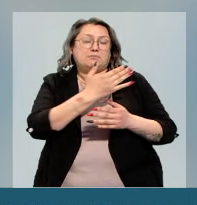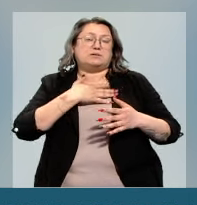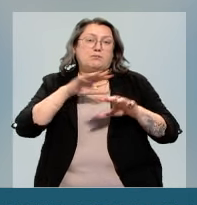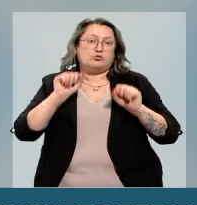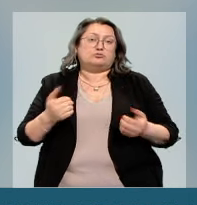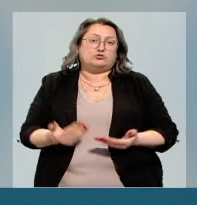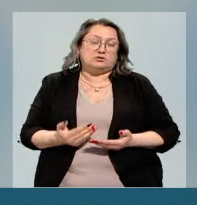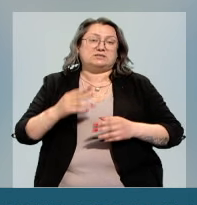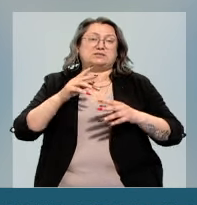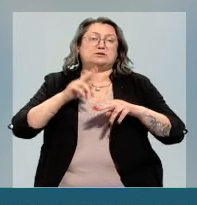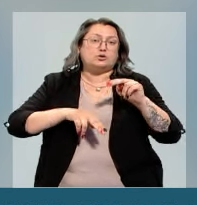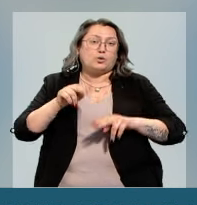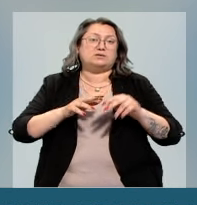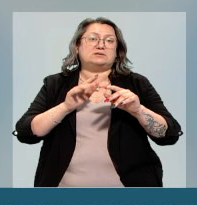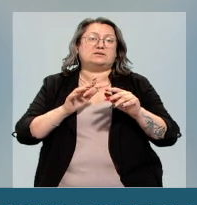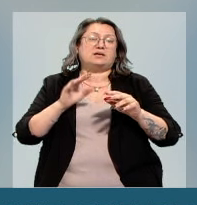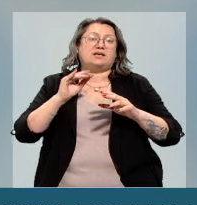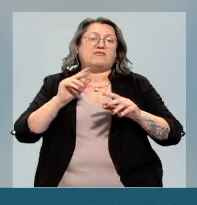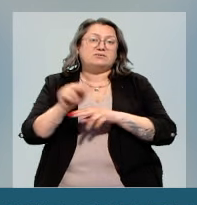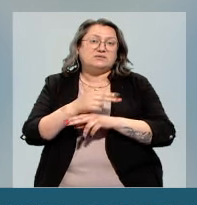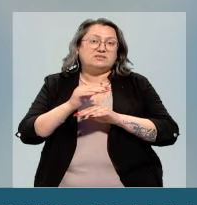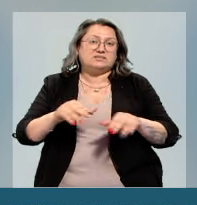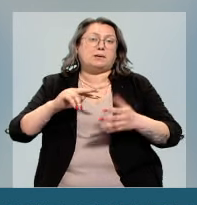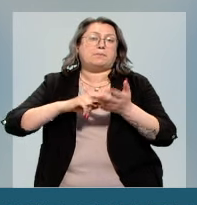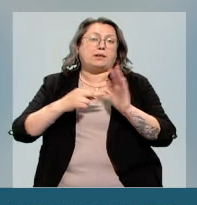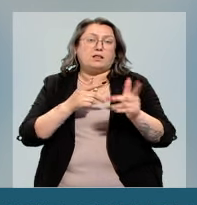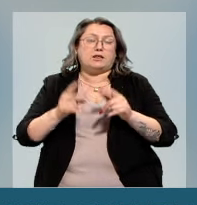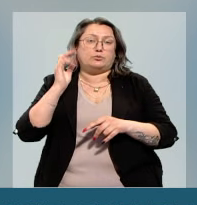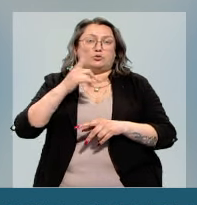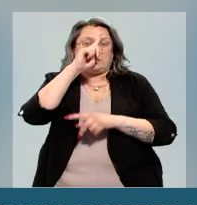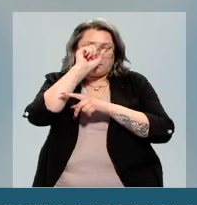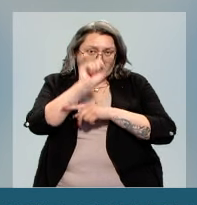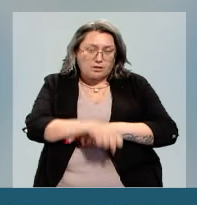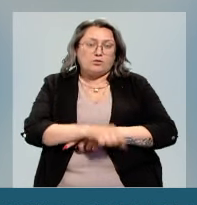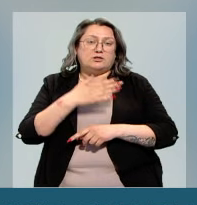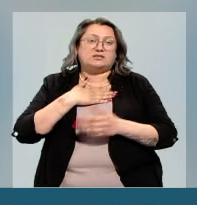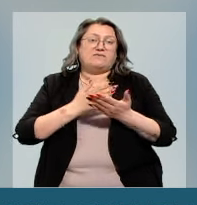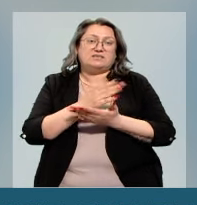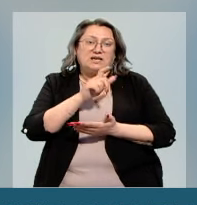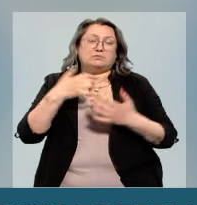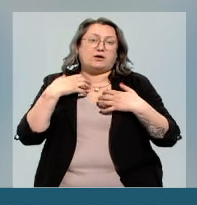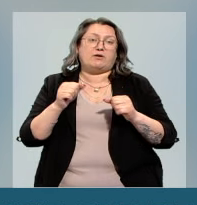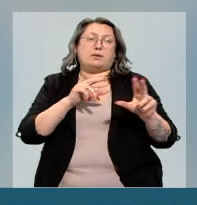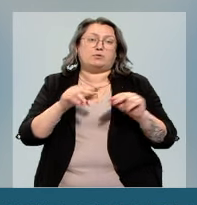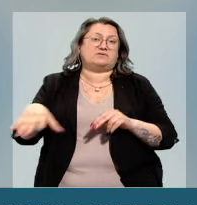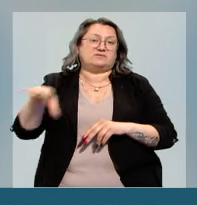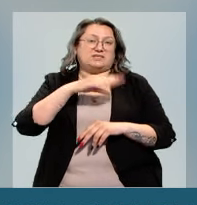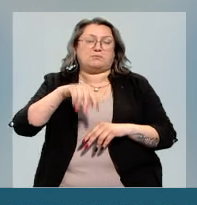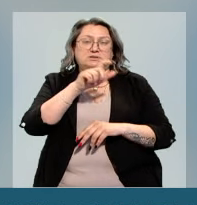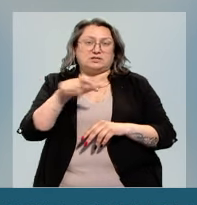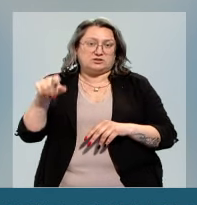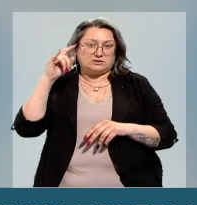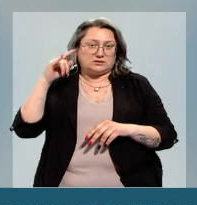детей, строить и воплощать планы на будущее. Низкий поклон нашим ветеранам, здоровья и благополучия всем